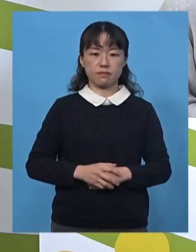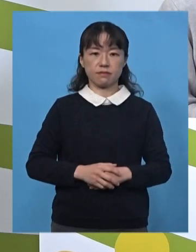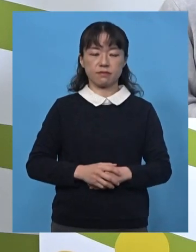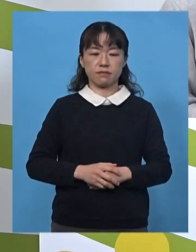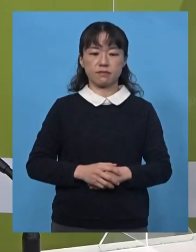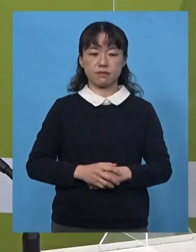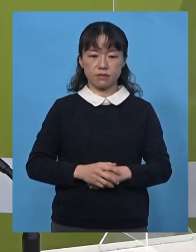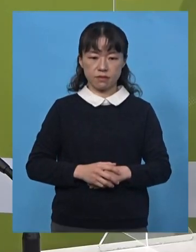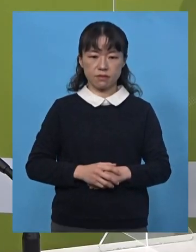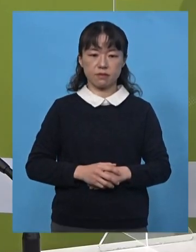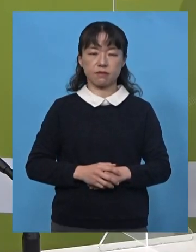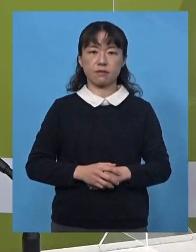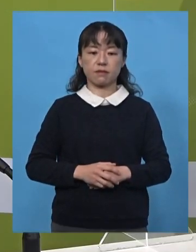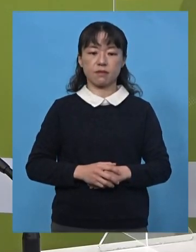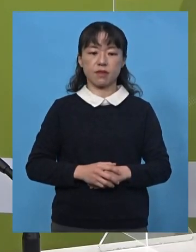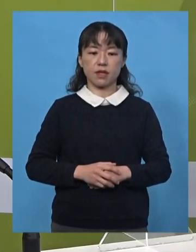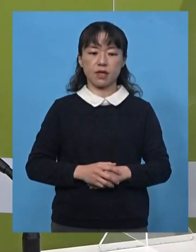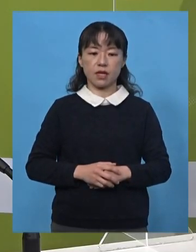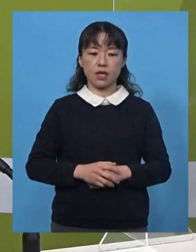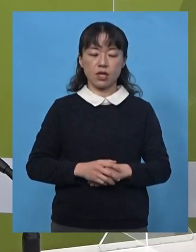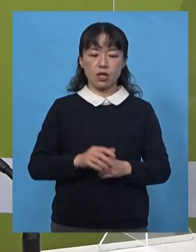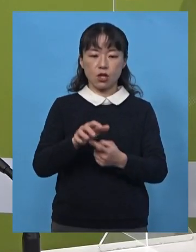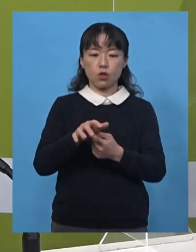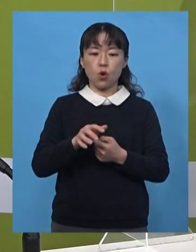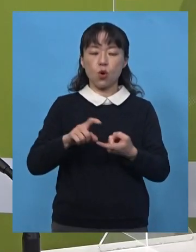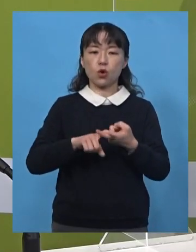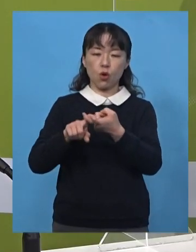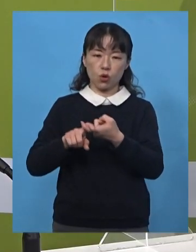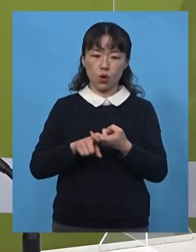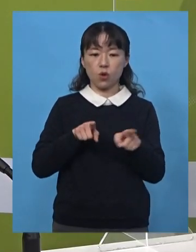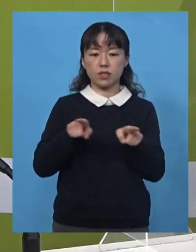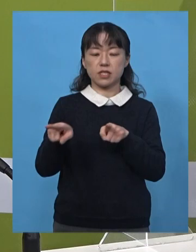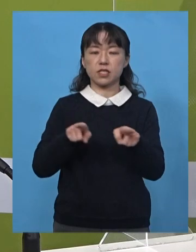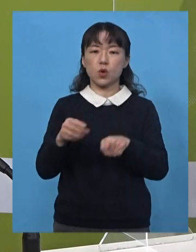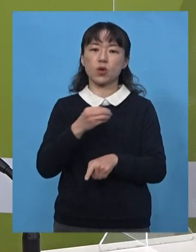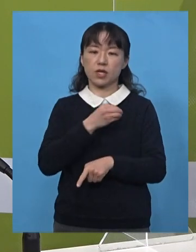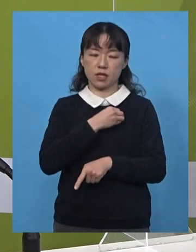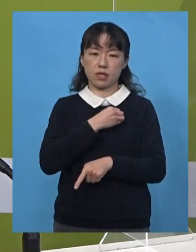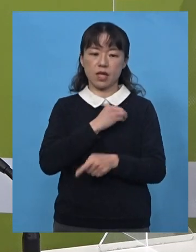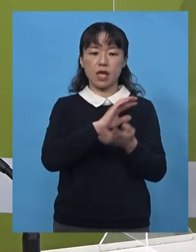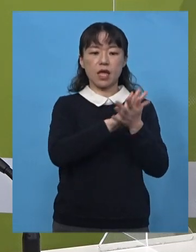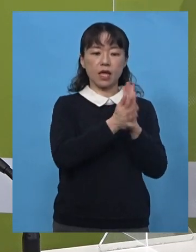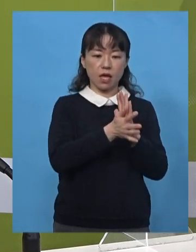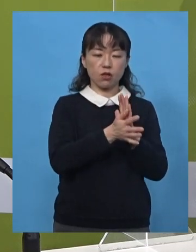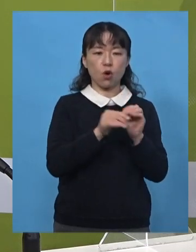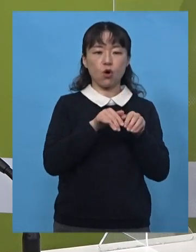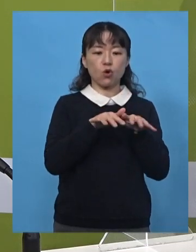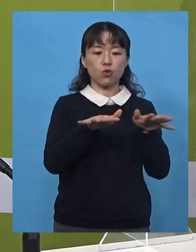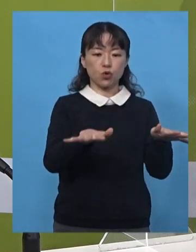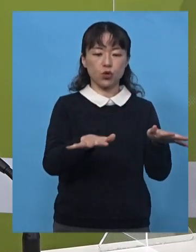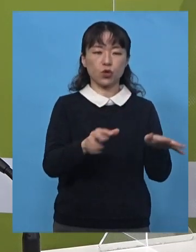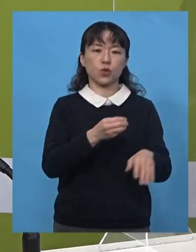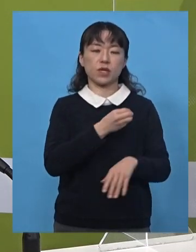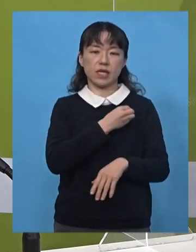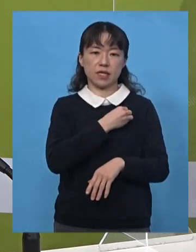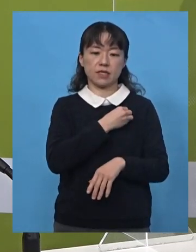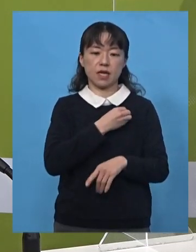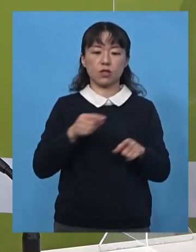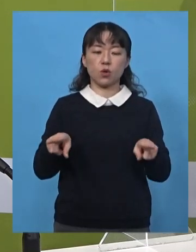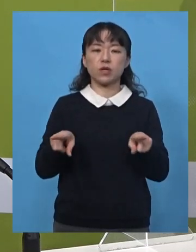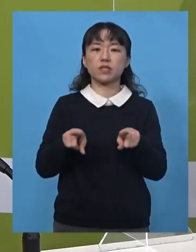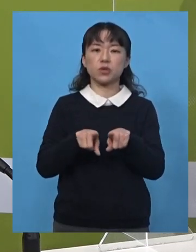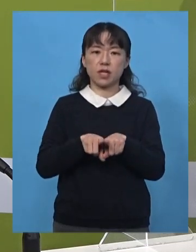はい、東近江アグリステーションでは、農協の営農指導員さんや滋賀県の農産普及